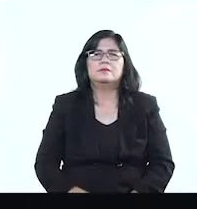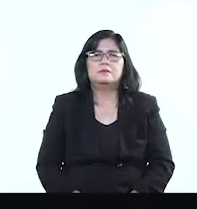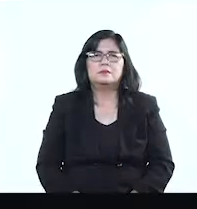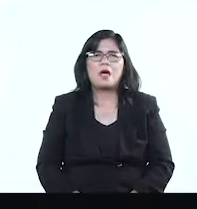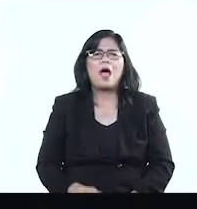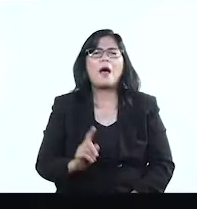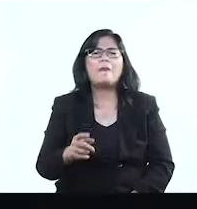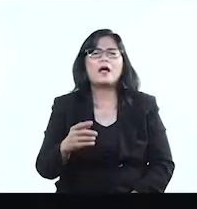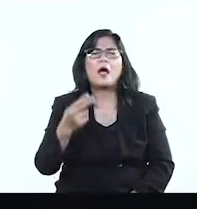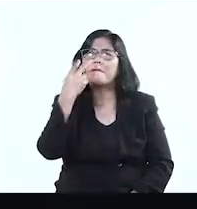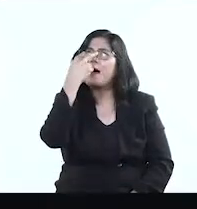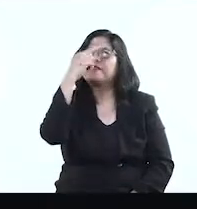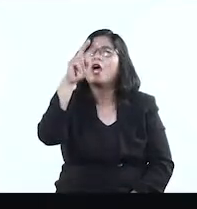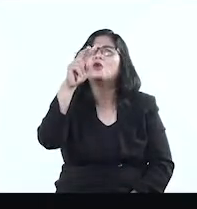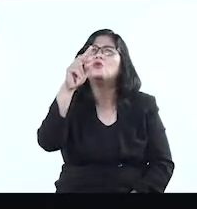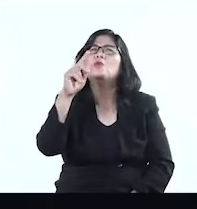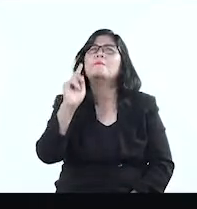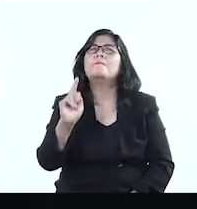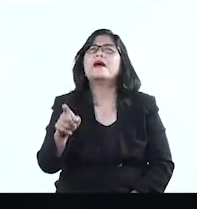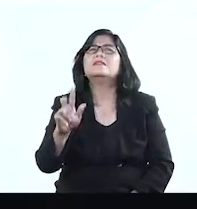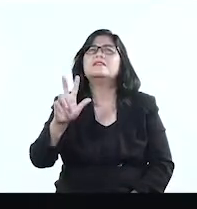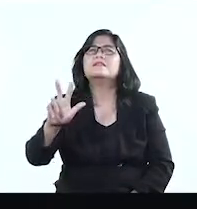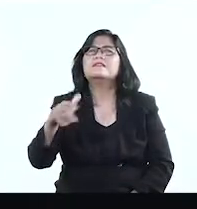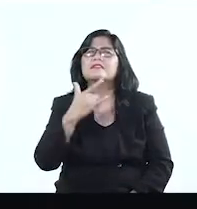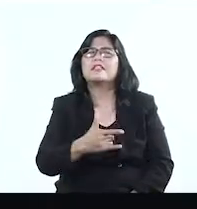Hai apakah mataku masih tertuju kepadamu